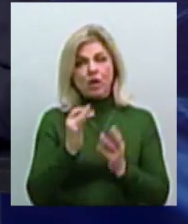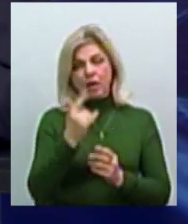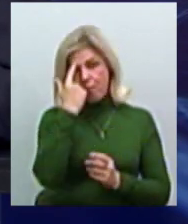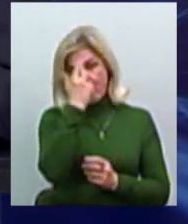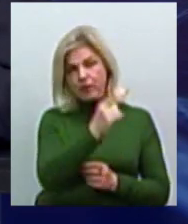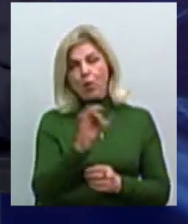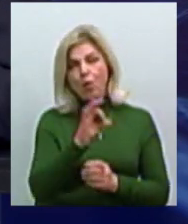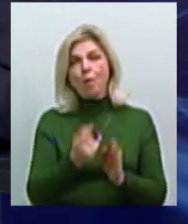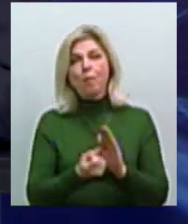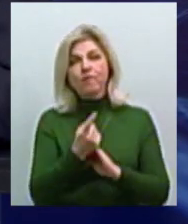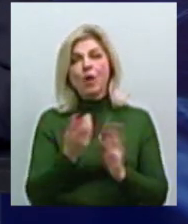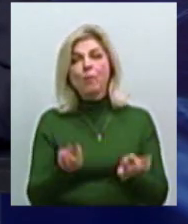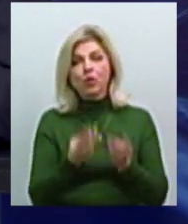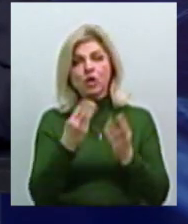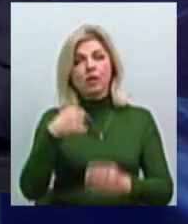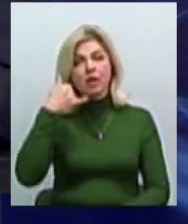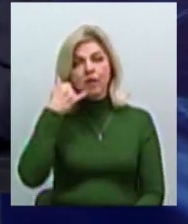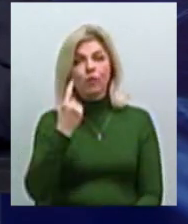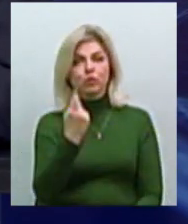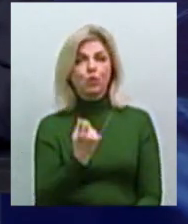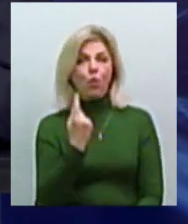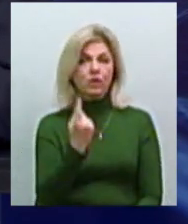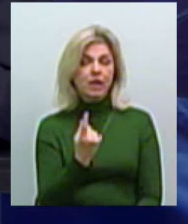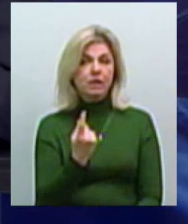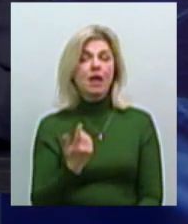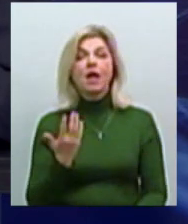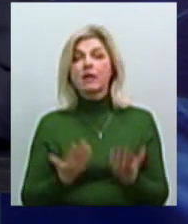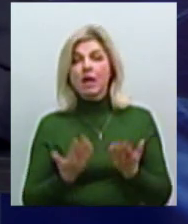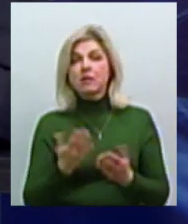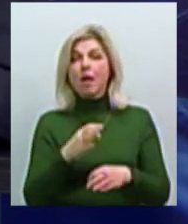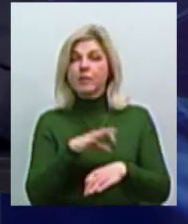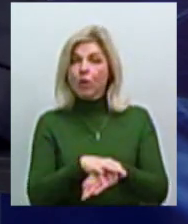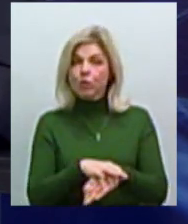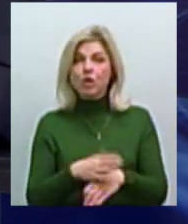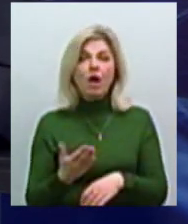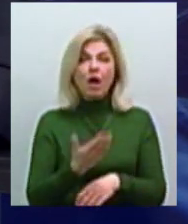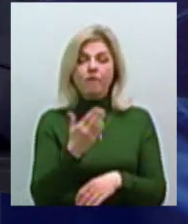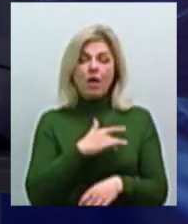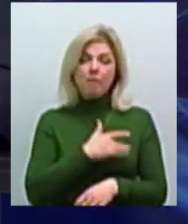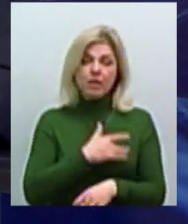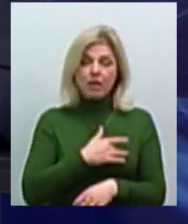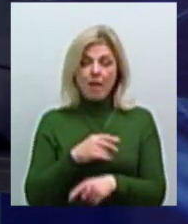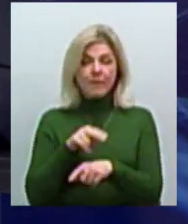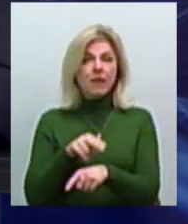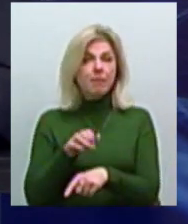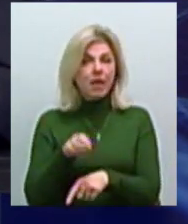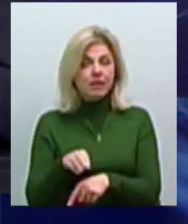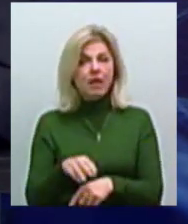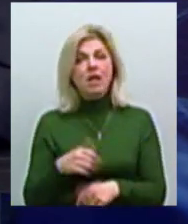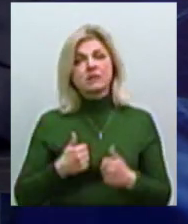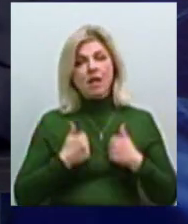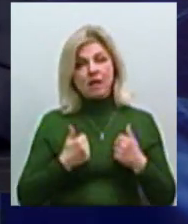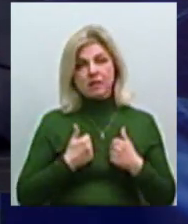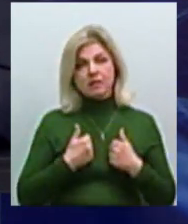про виникнення пожежі по телефону 101. У разі обнаруження яких-то підозрілих предметів, постаратися